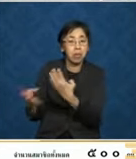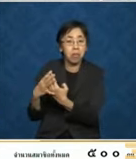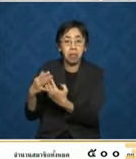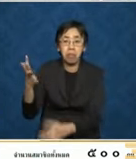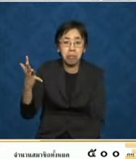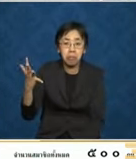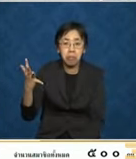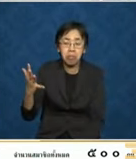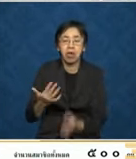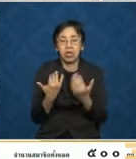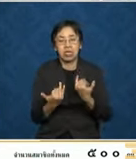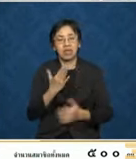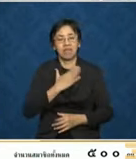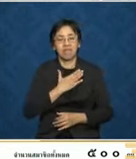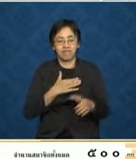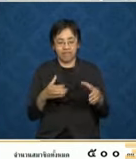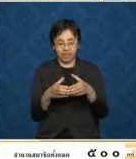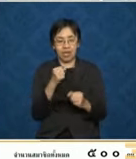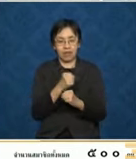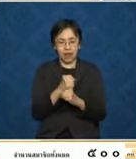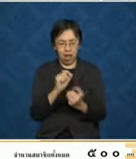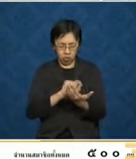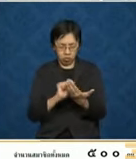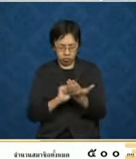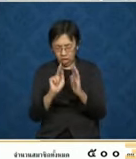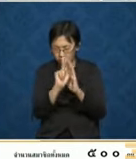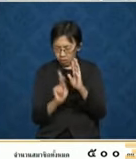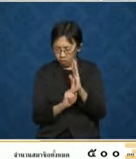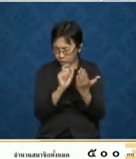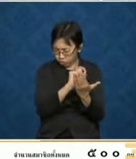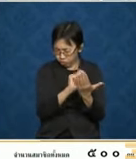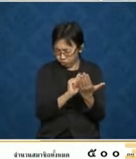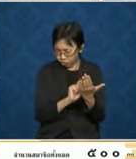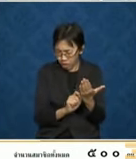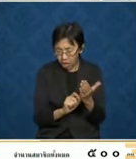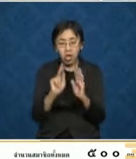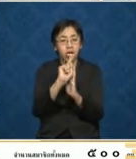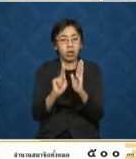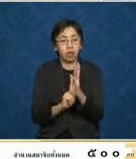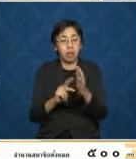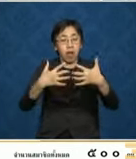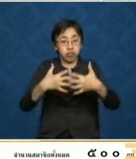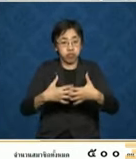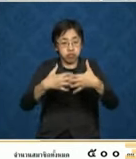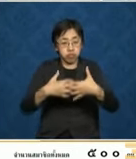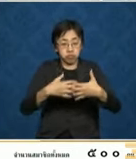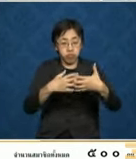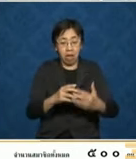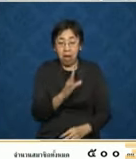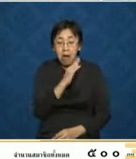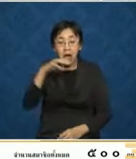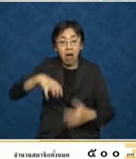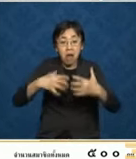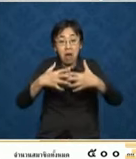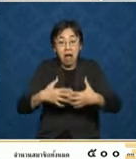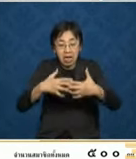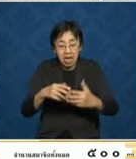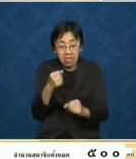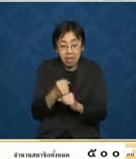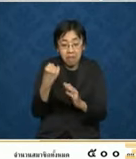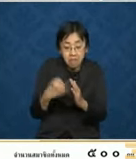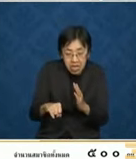นี้เนี่ยผมเองเนี่ยได้ตั้งคณะทำงานยกร่างขึ้นมาครับแก้กฎหมายพ.ร.บ.โรงงานอุตสาหกรรมนะครับในการที่จะเพิ่มโทษให้เป็นโทษอาญาให้กับ